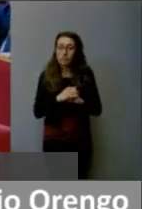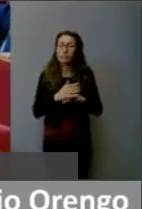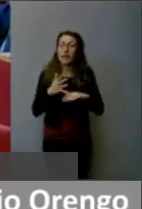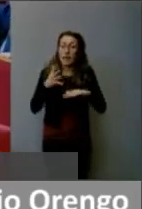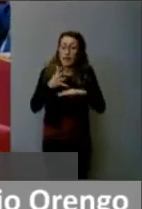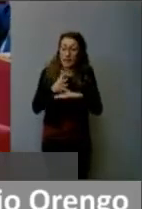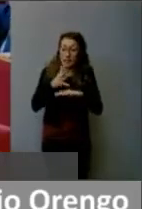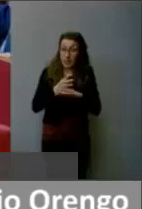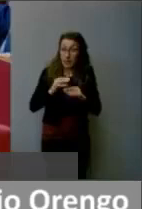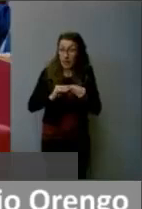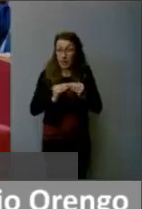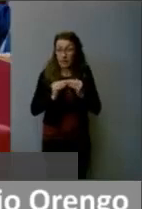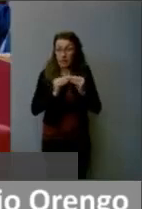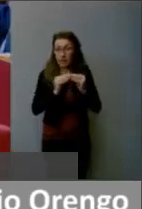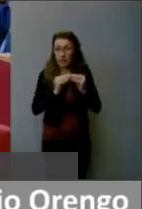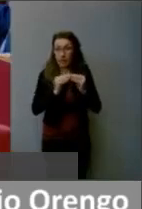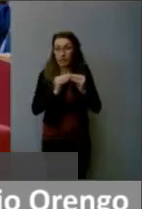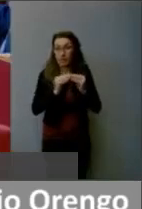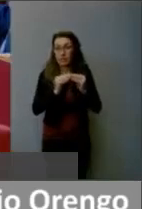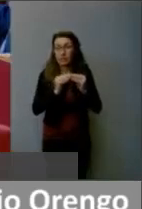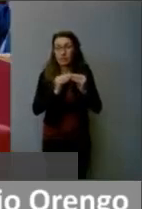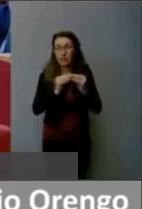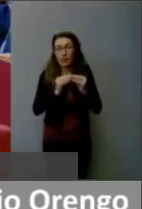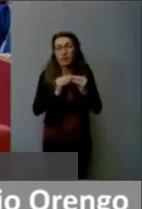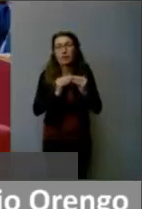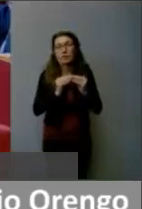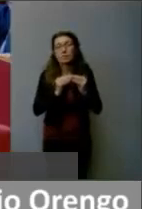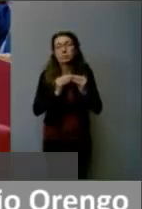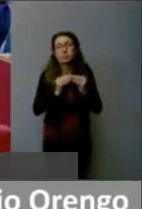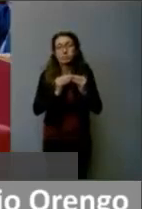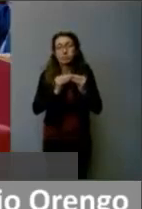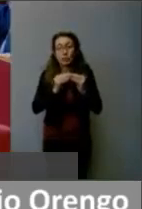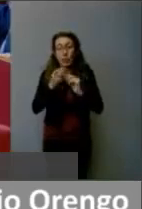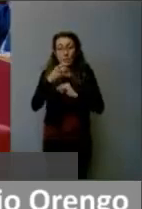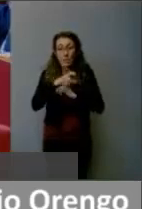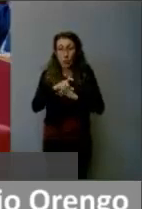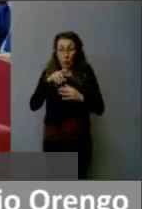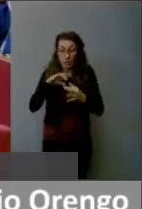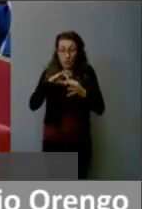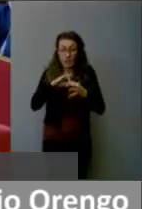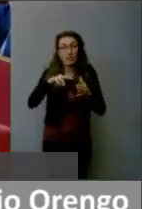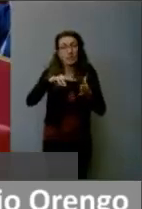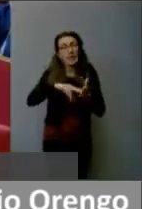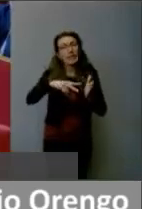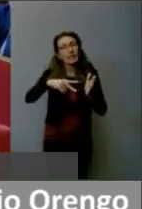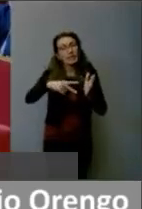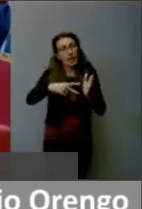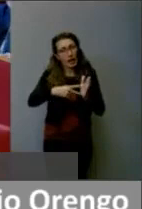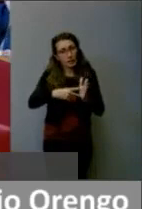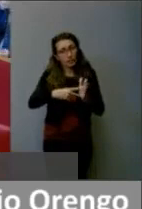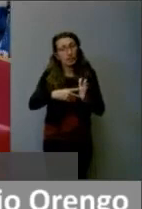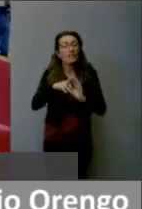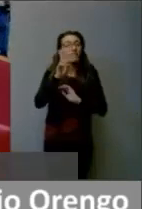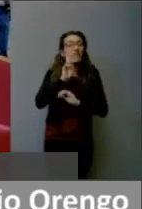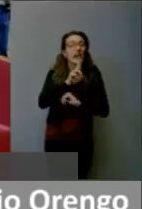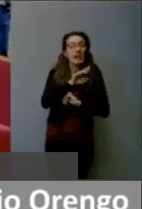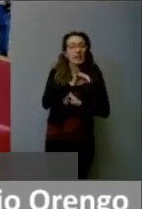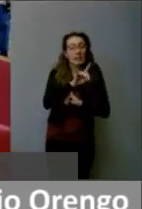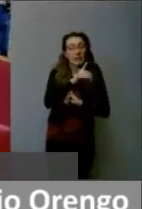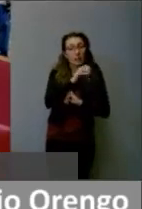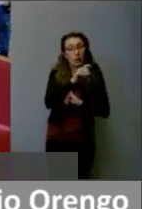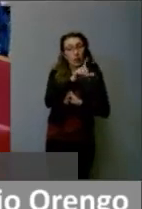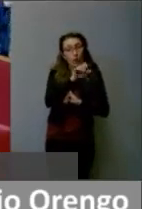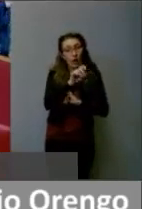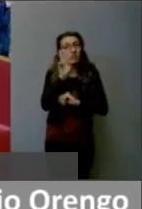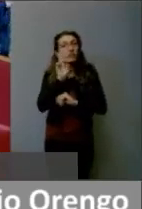secondo ascensore, per ovvi motivi tecnici, il collegamento via Rigola, via di Nocol non potrebbe più assicurare